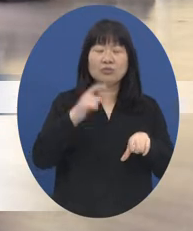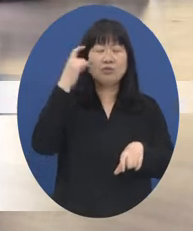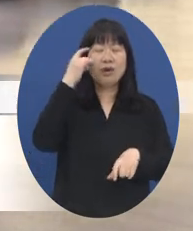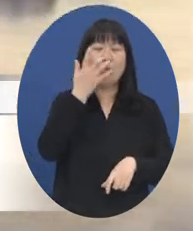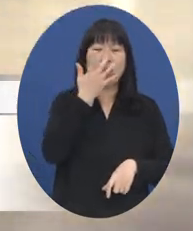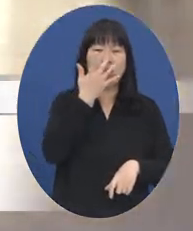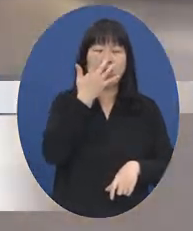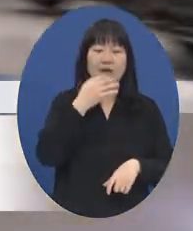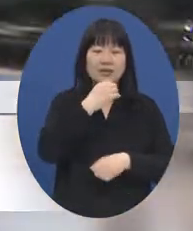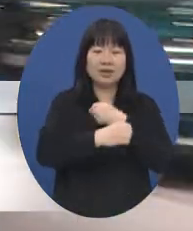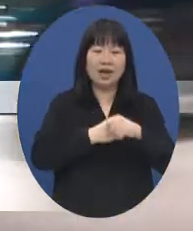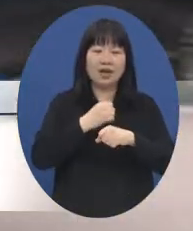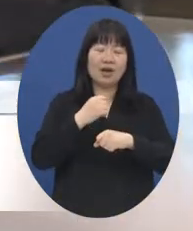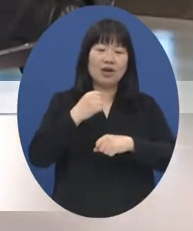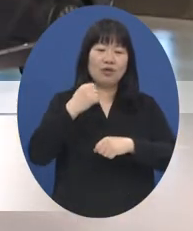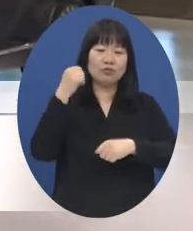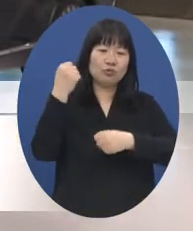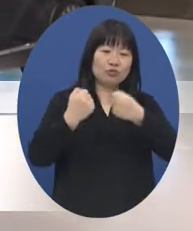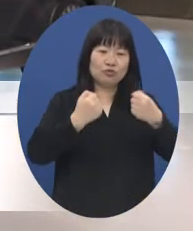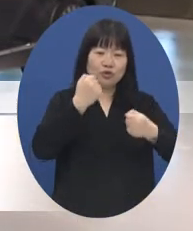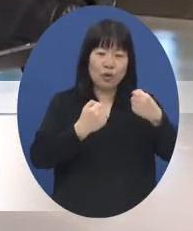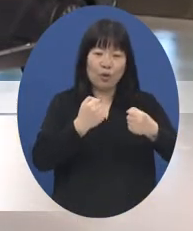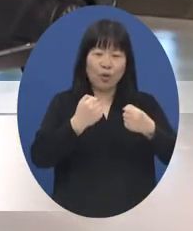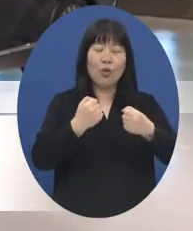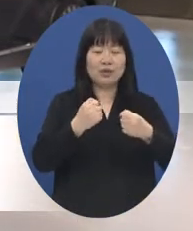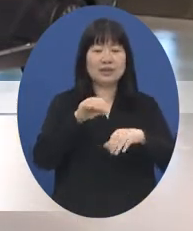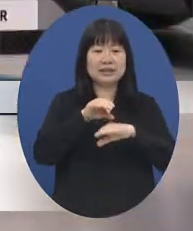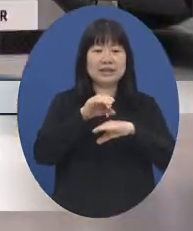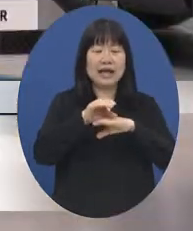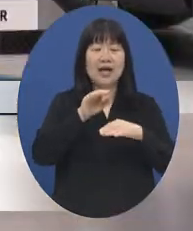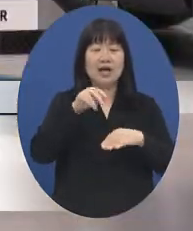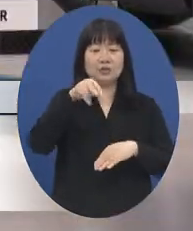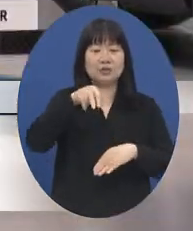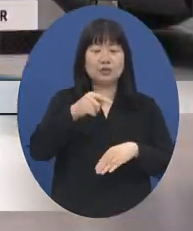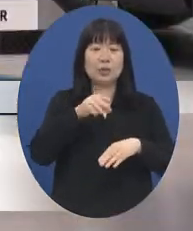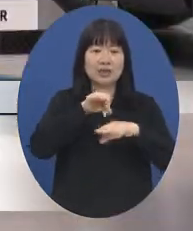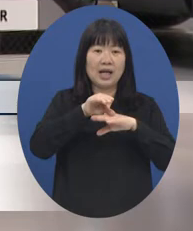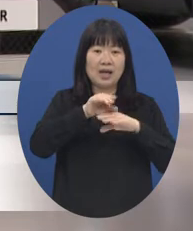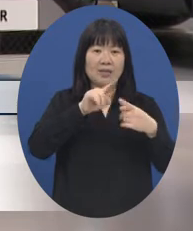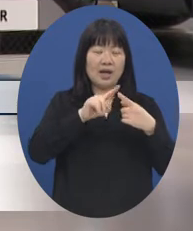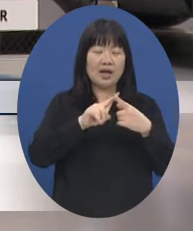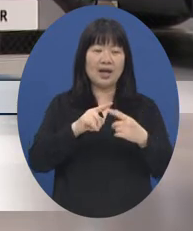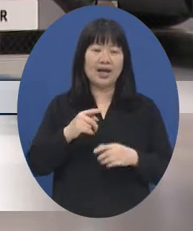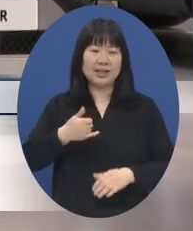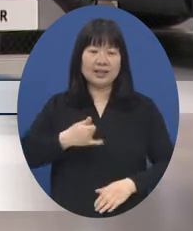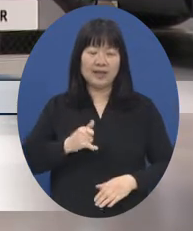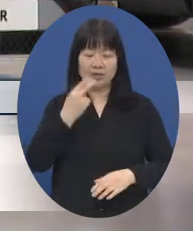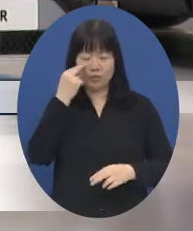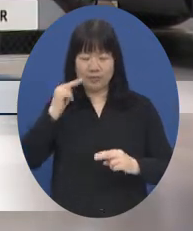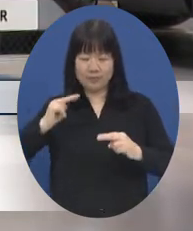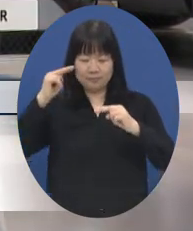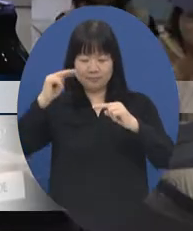안 했던 자율주행이라던가 수소차에 대해서 아이들 눈높이에 맞춰서 이렇게